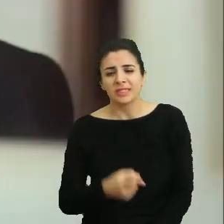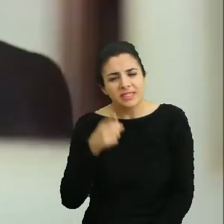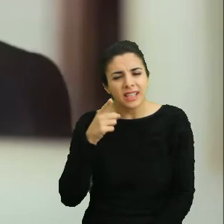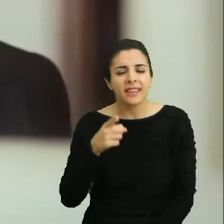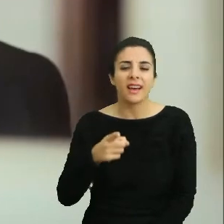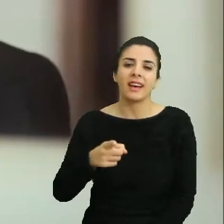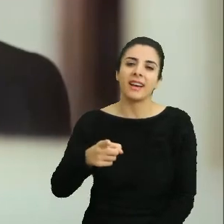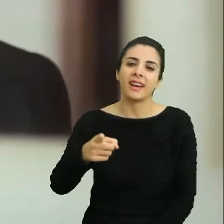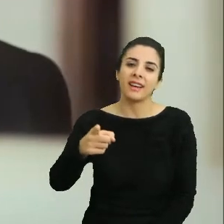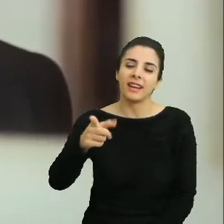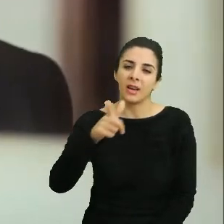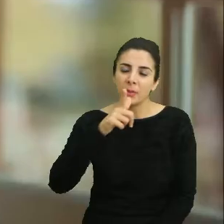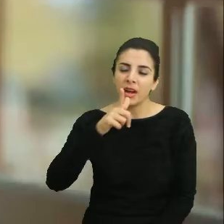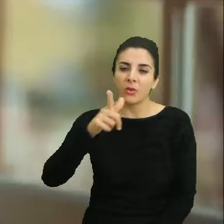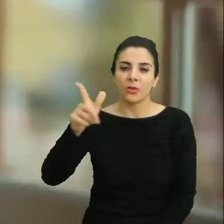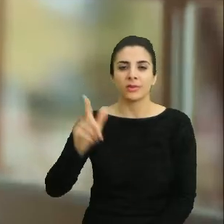Vurgunum sana.